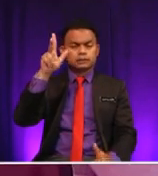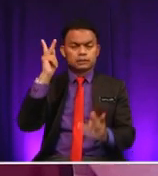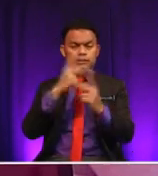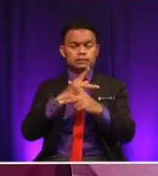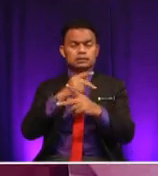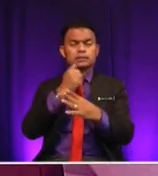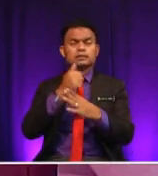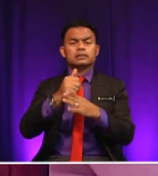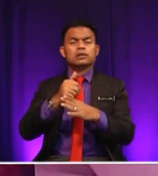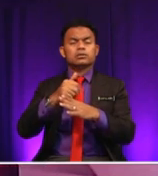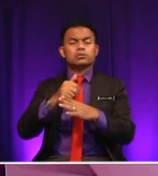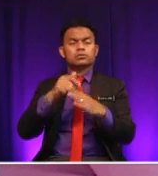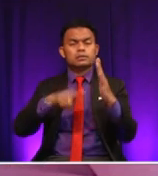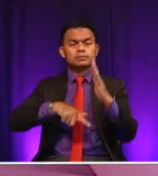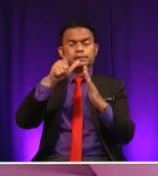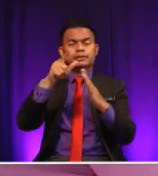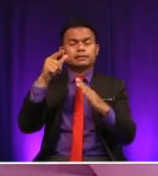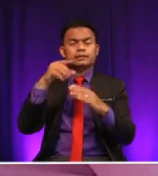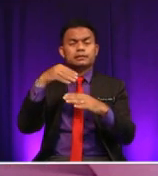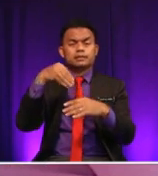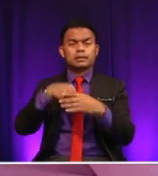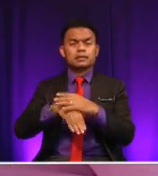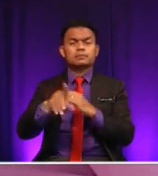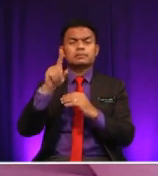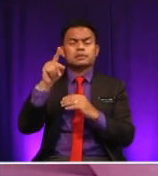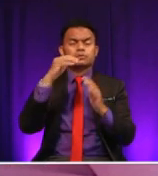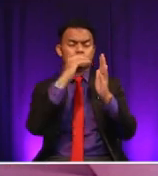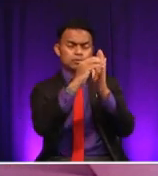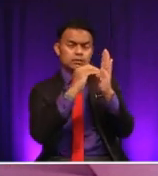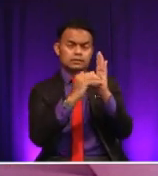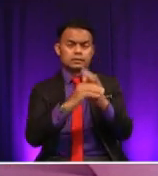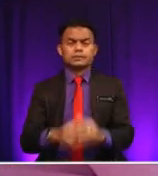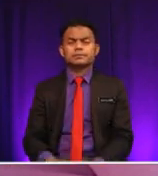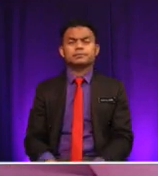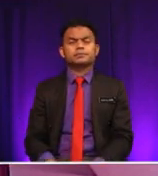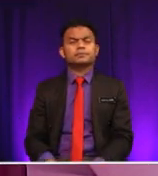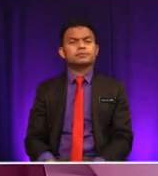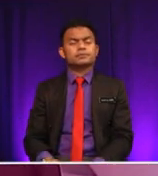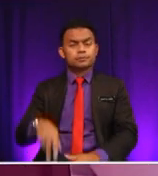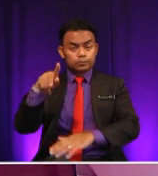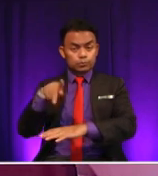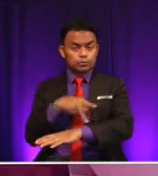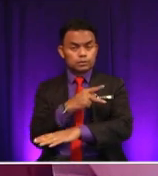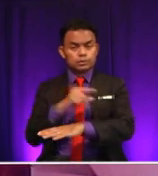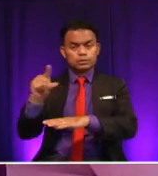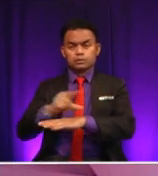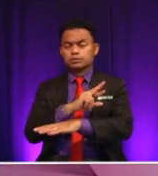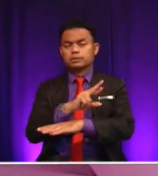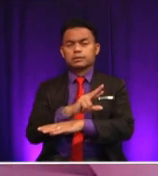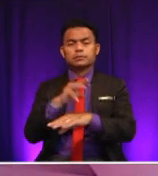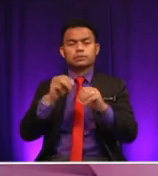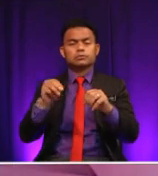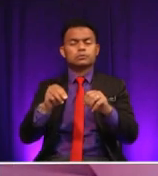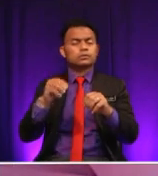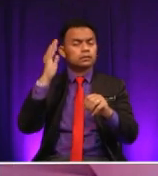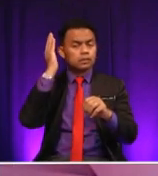oke itu yang kelima cirinya dan fungsi gurindam ini di mana murid-murid perlu tahu dimana fungsinya